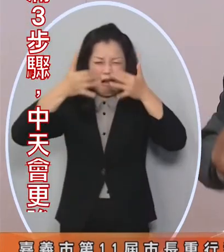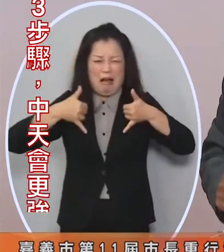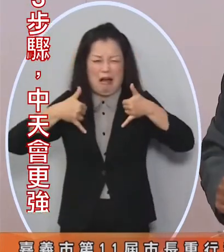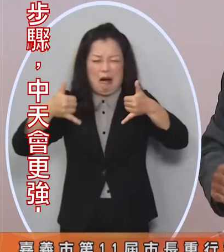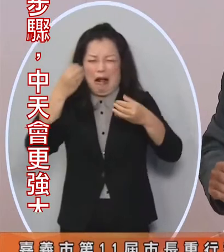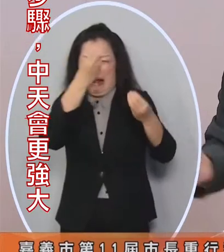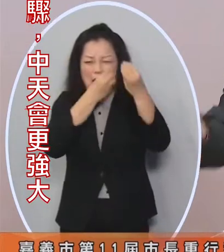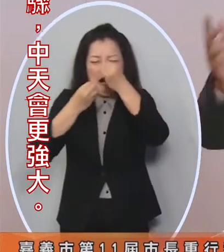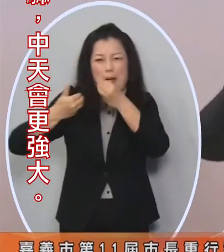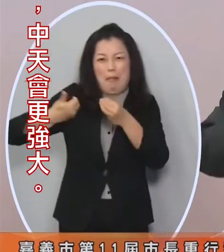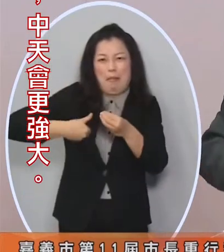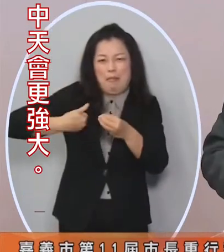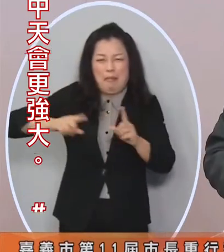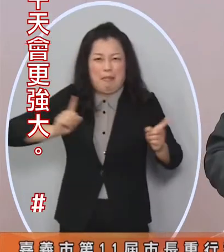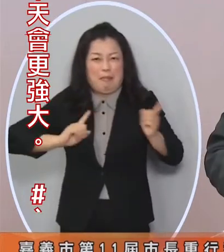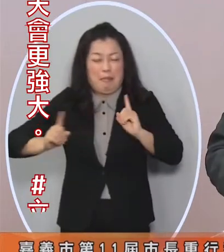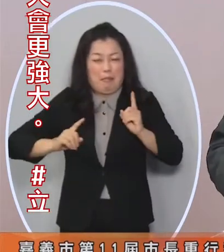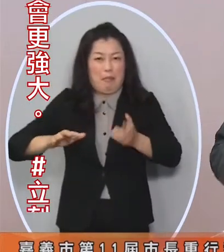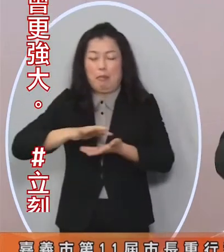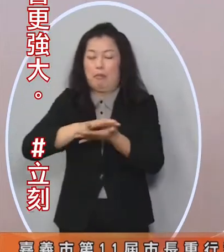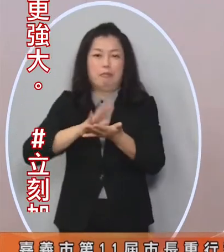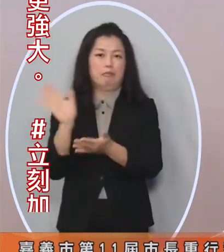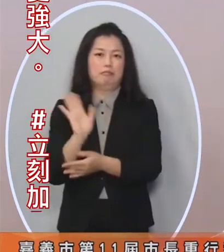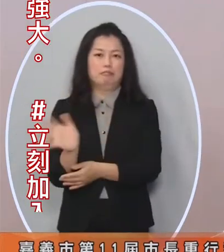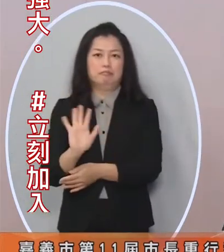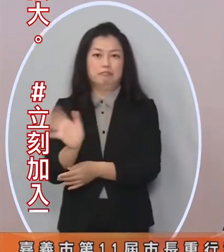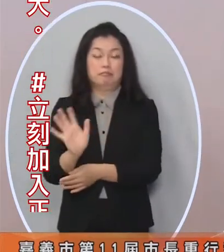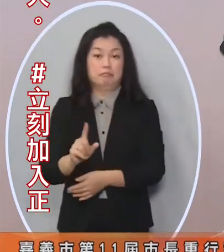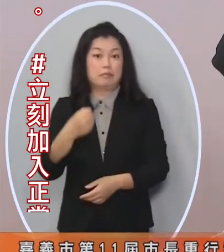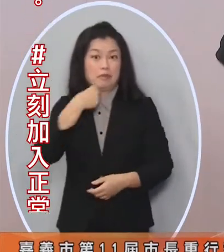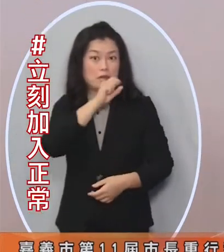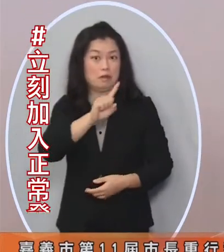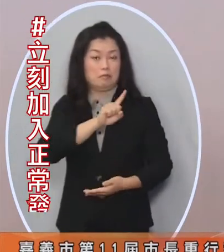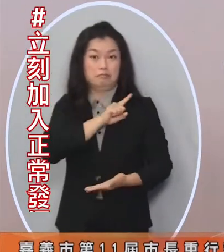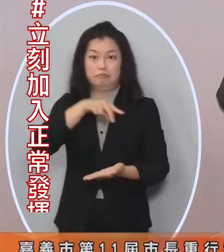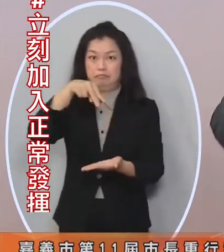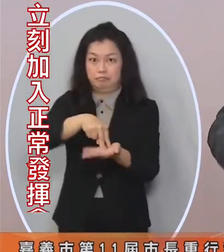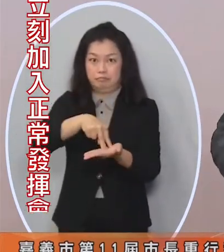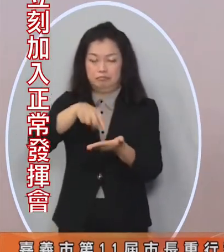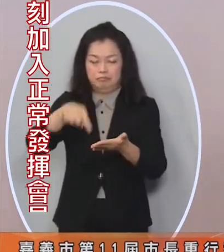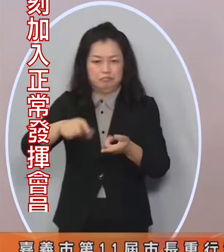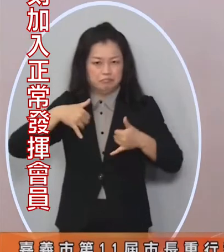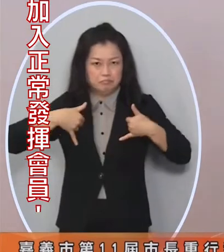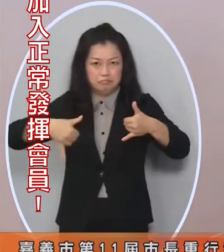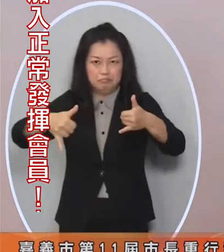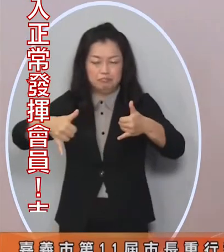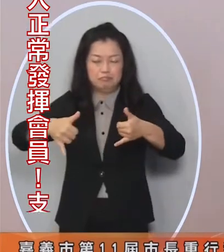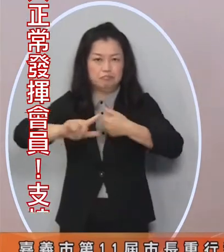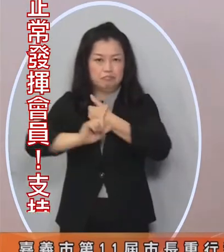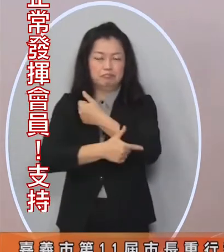乌白撞，乌头苍蝇乌白撞。台湾独立才是正路。啊，你要哪独立？用嘴讲